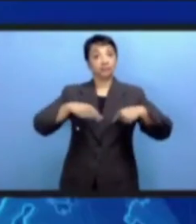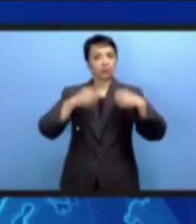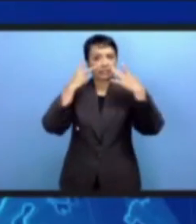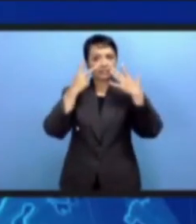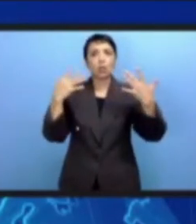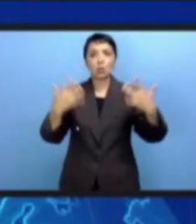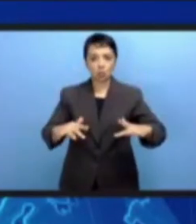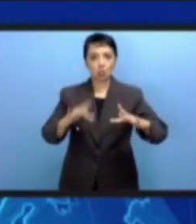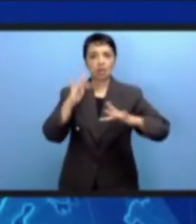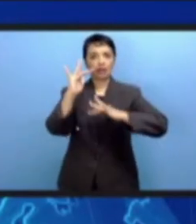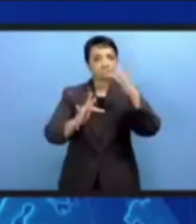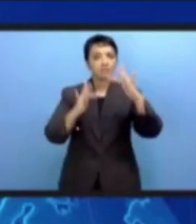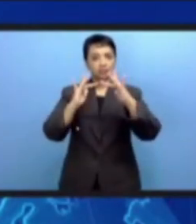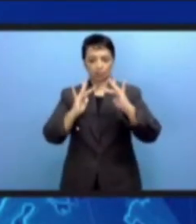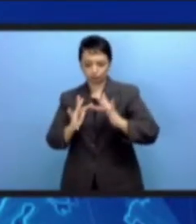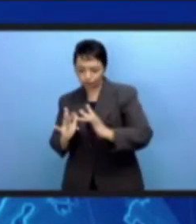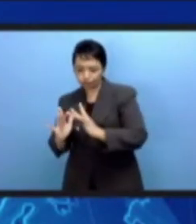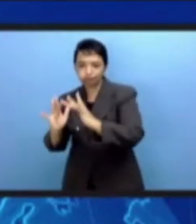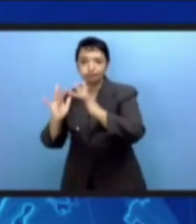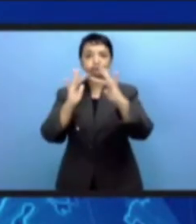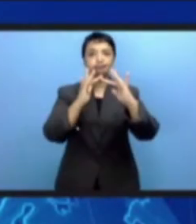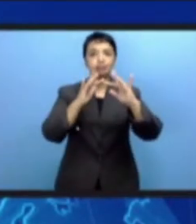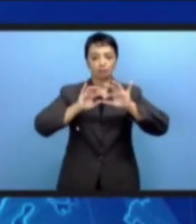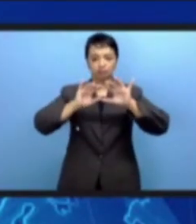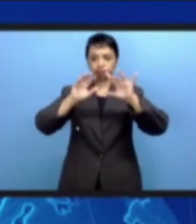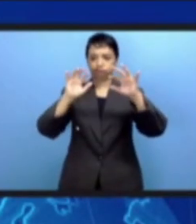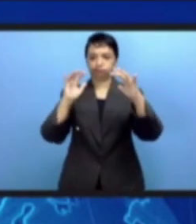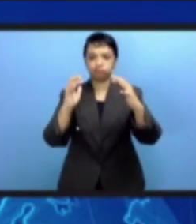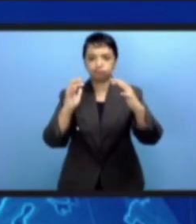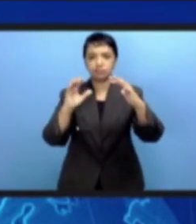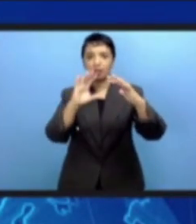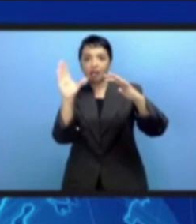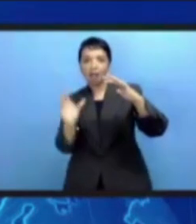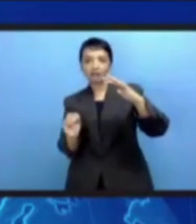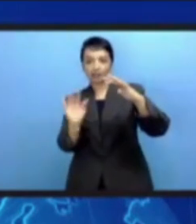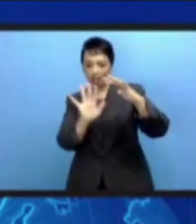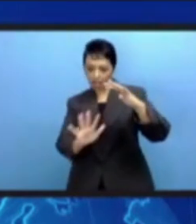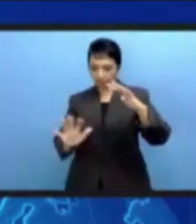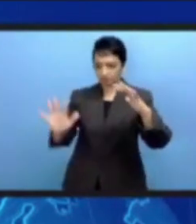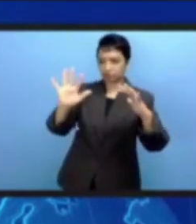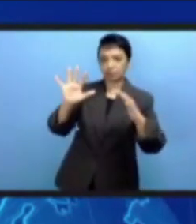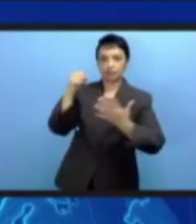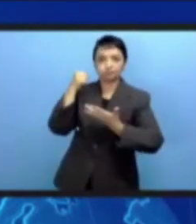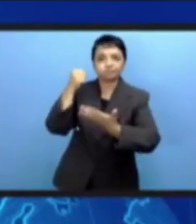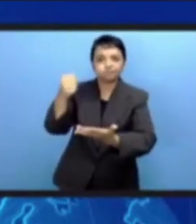Наша задача – повышать качество подключения и подключаемость,